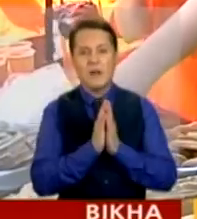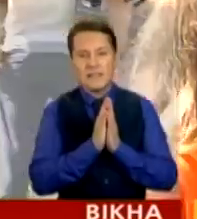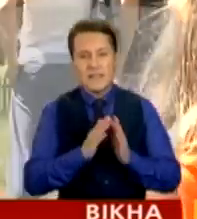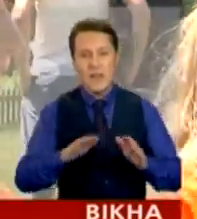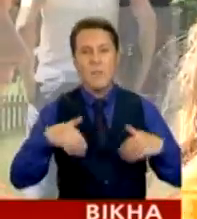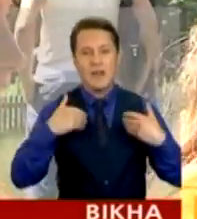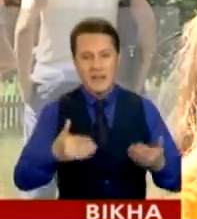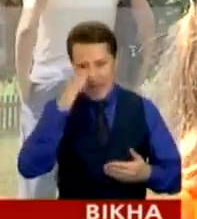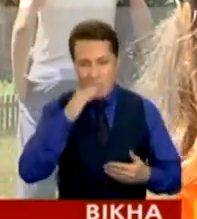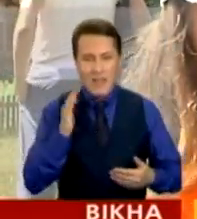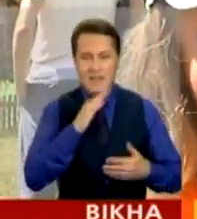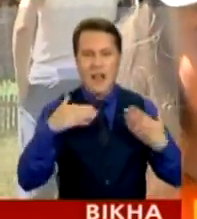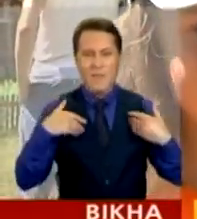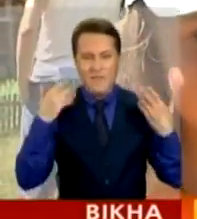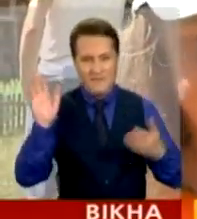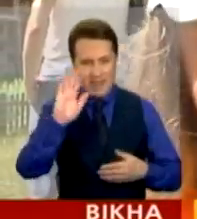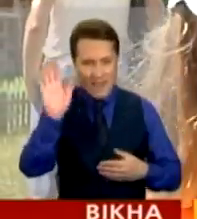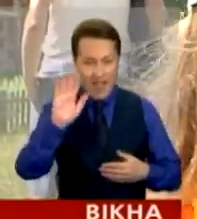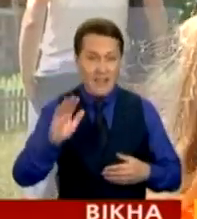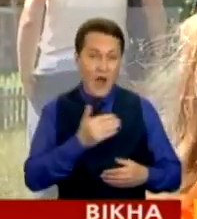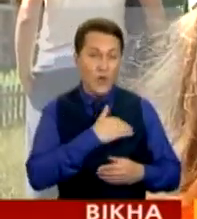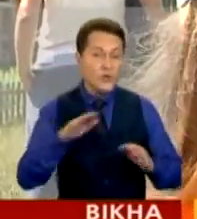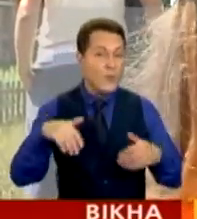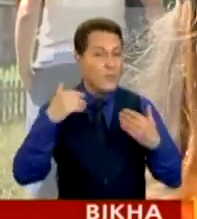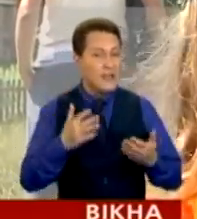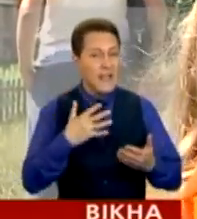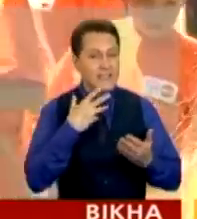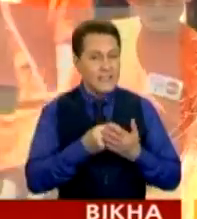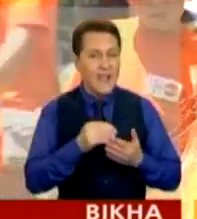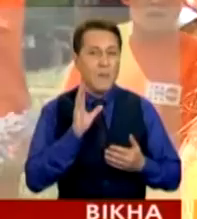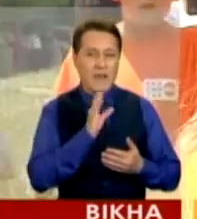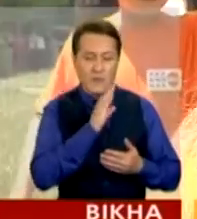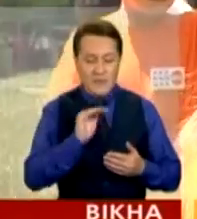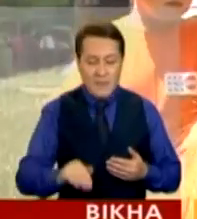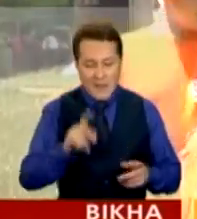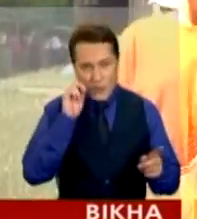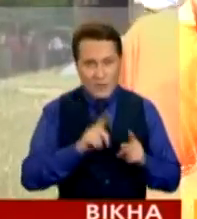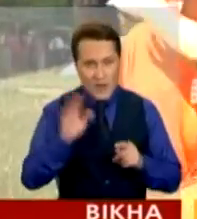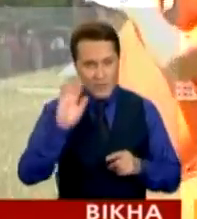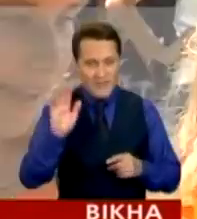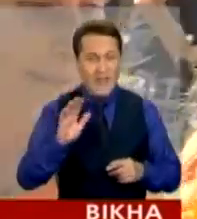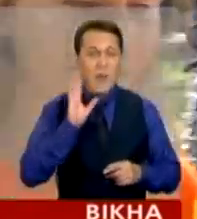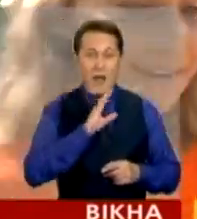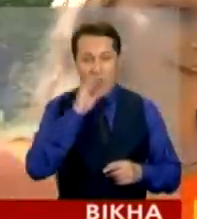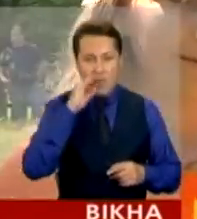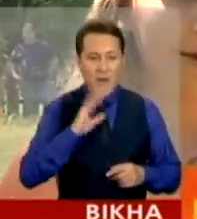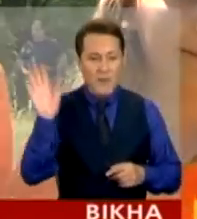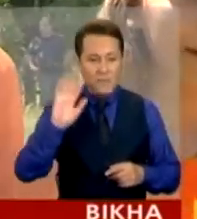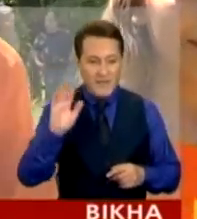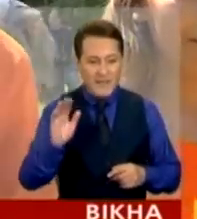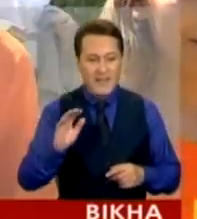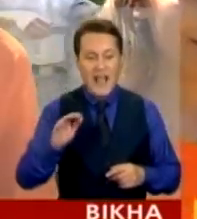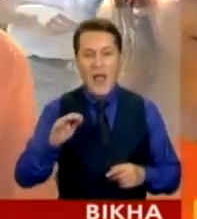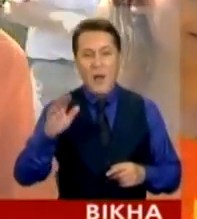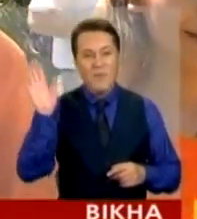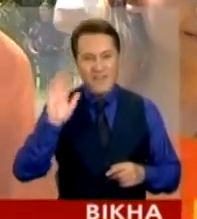вітання. Я хочу передати своїй матусі та маленькому братику привіт. Мам, пап, привіт. Привіт, папа,